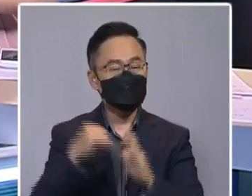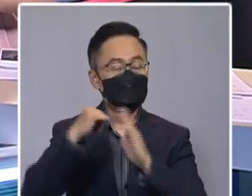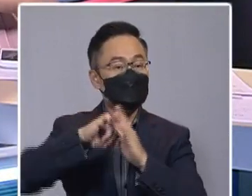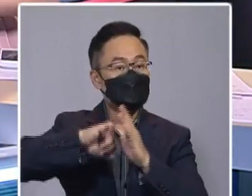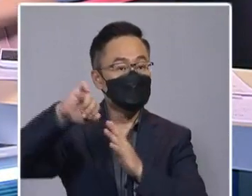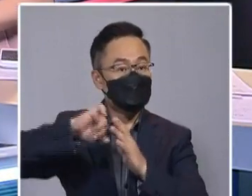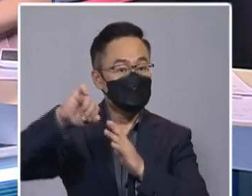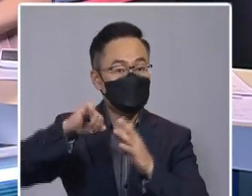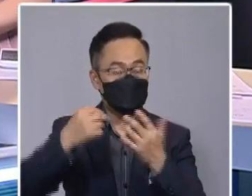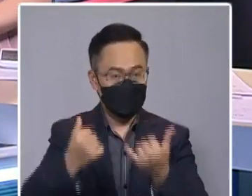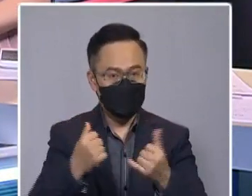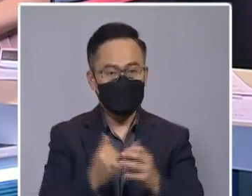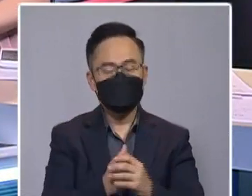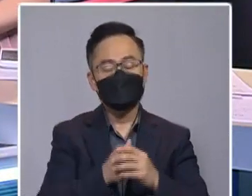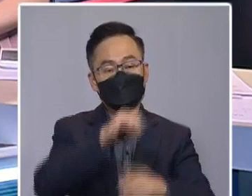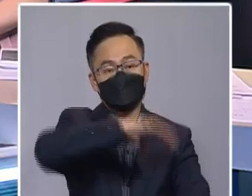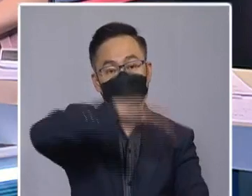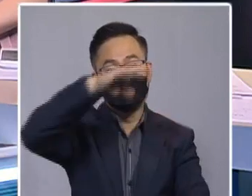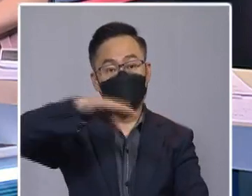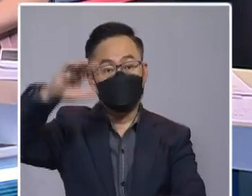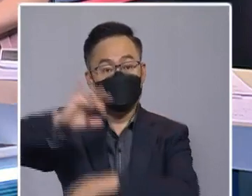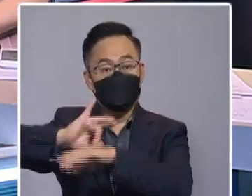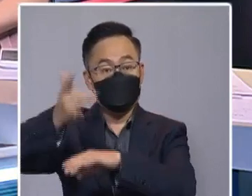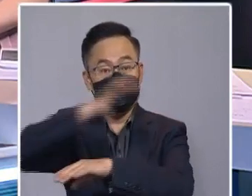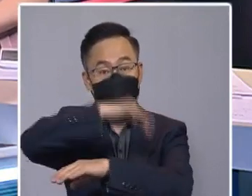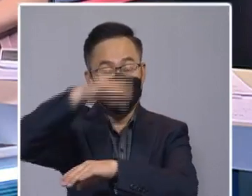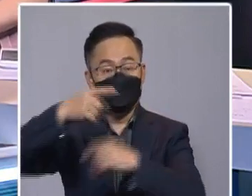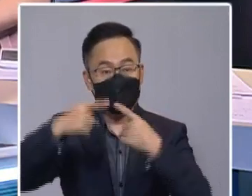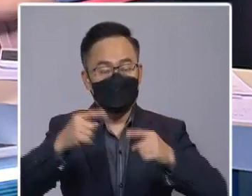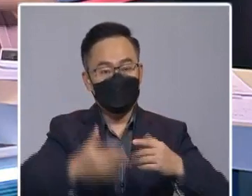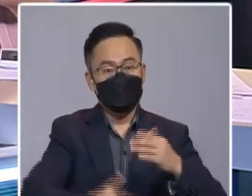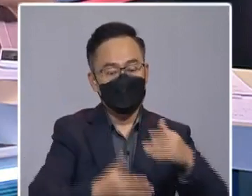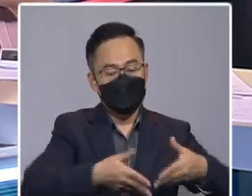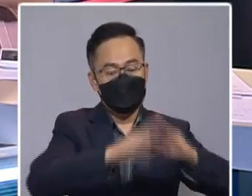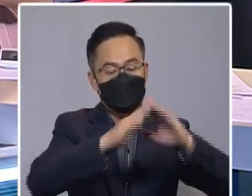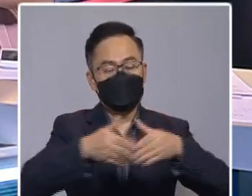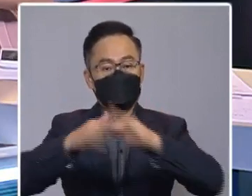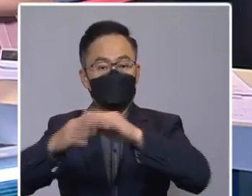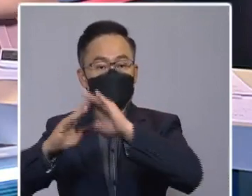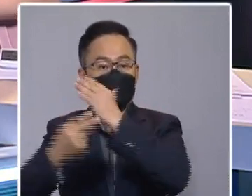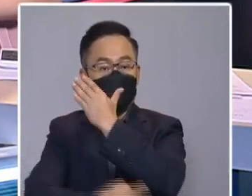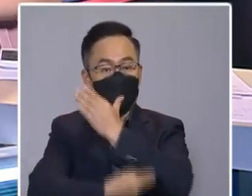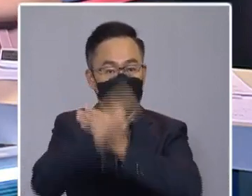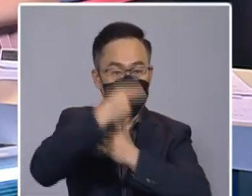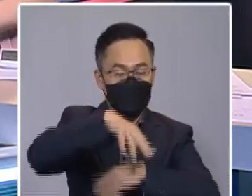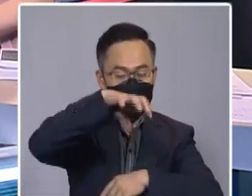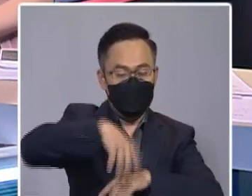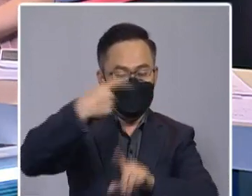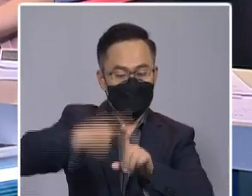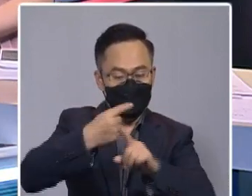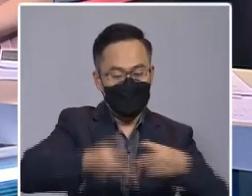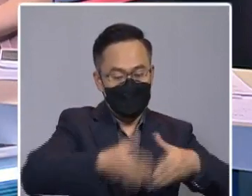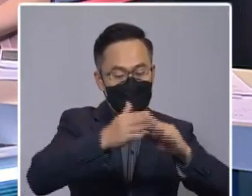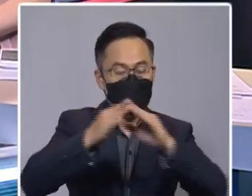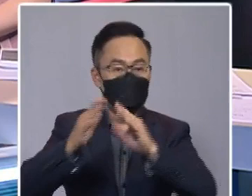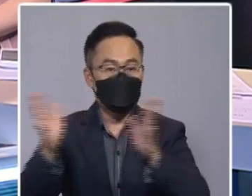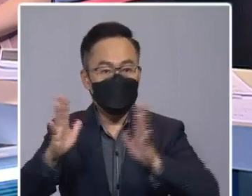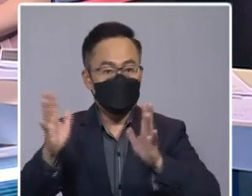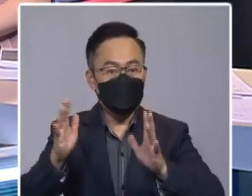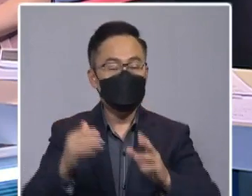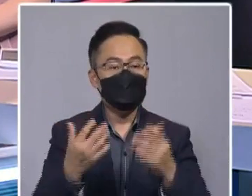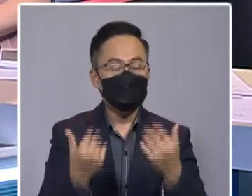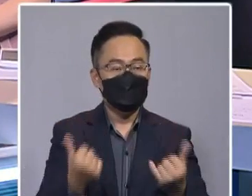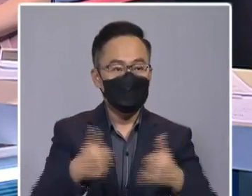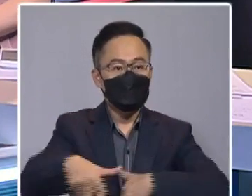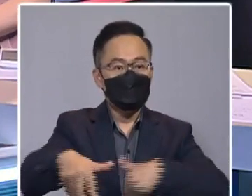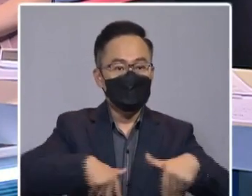พักรีสอร์ทมันผุดขึ้นอย่างดอกเขาเลยนะคะปรากฎว่ามีการเข้ามาต่อต้านจากชาวบ้านในพื้นที่ด้วยบอกว่าขอ